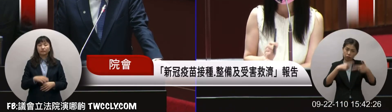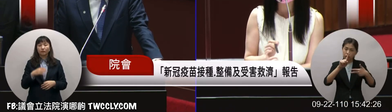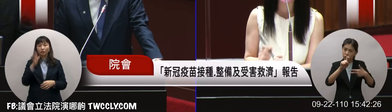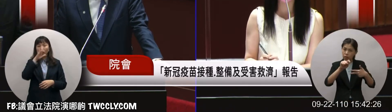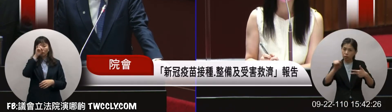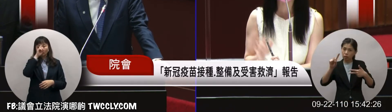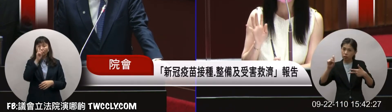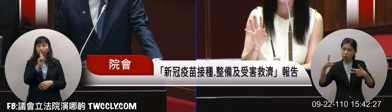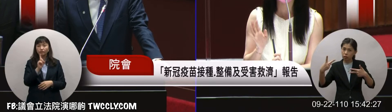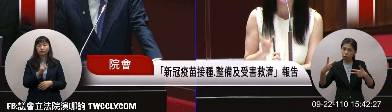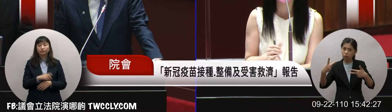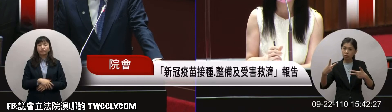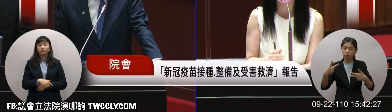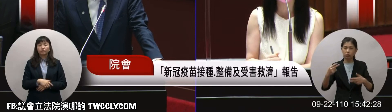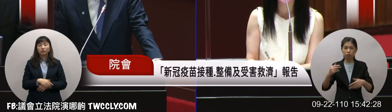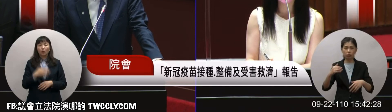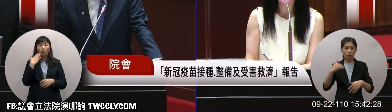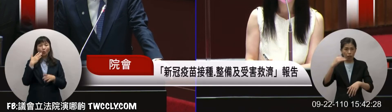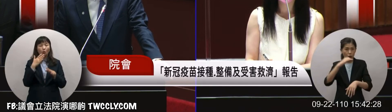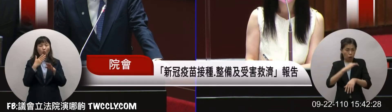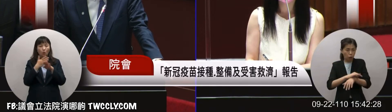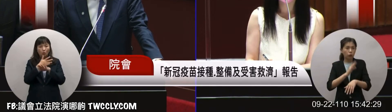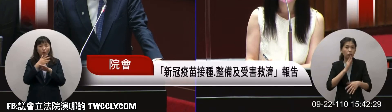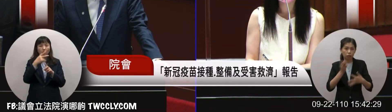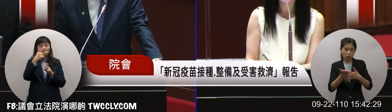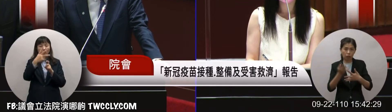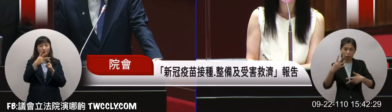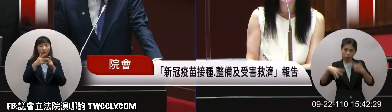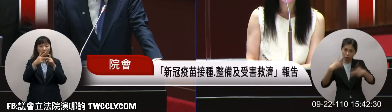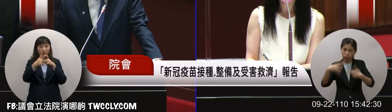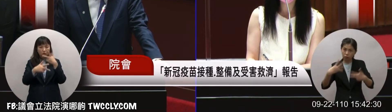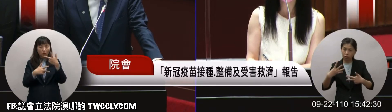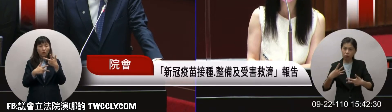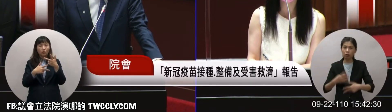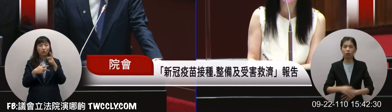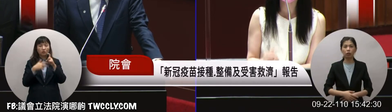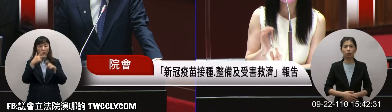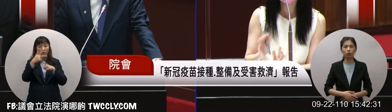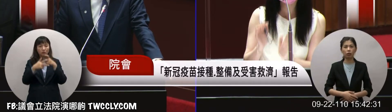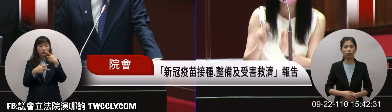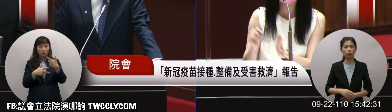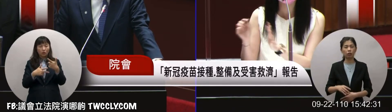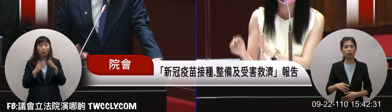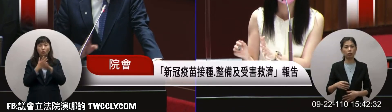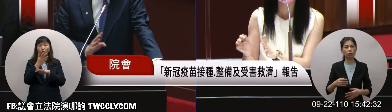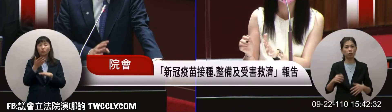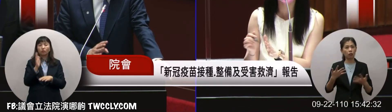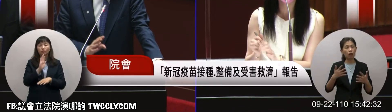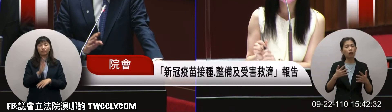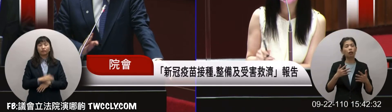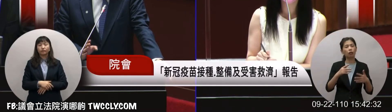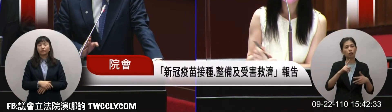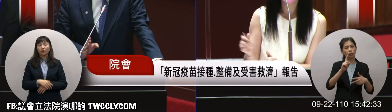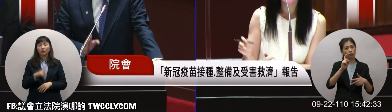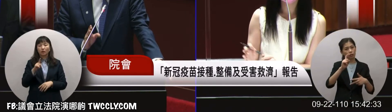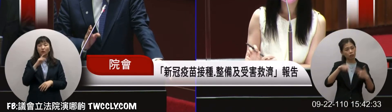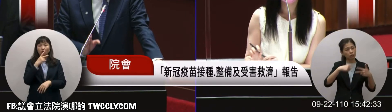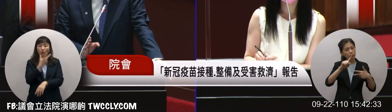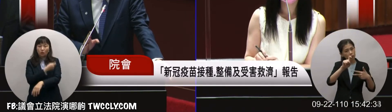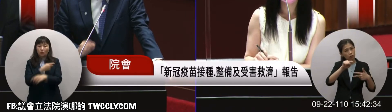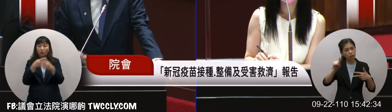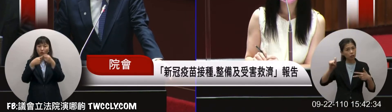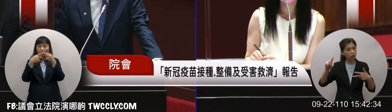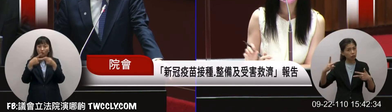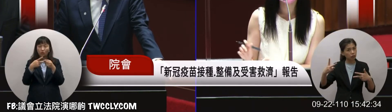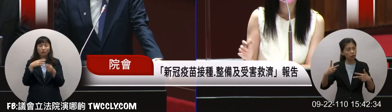目前我们是4周就可以打， 不希望超过16周。 不希望超过，反正10到12周。 高端的我们尽量接近再